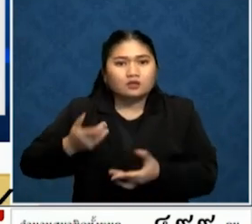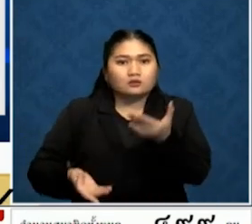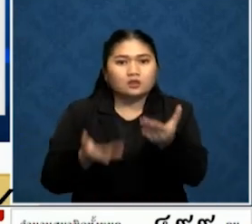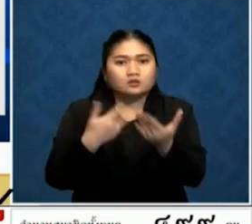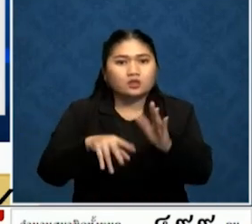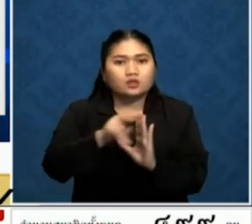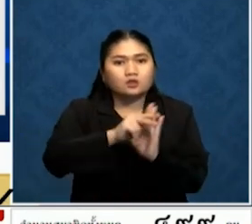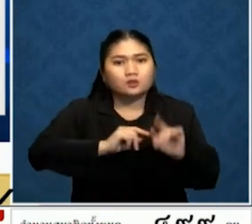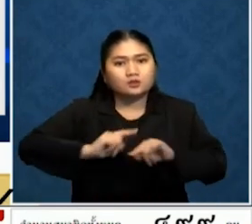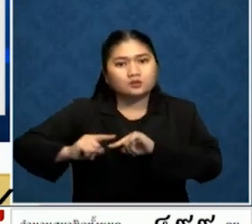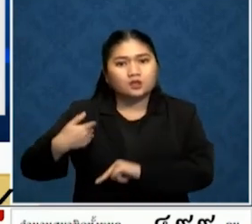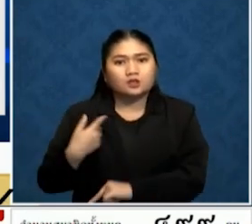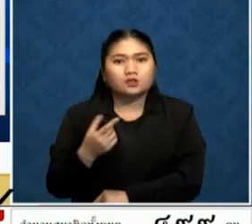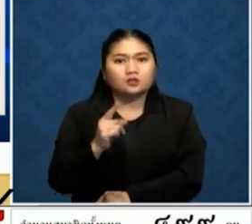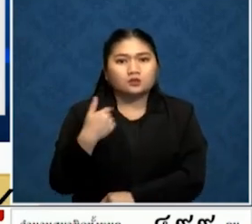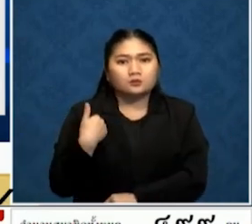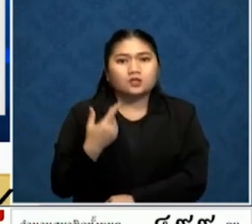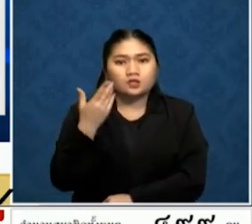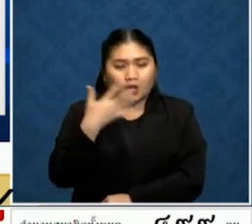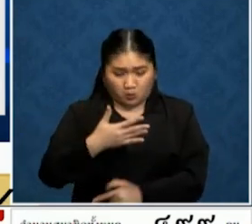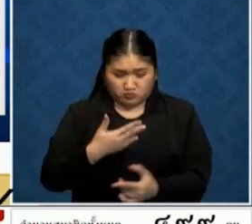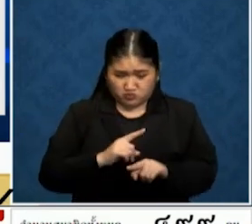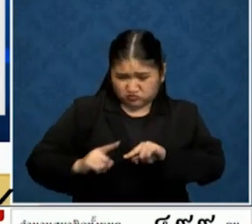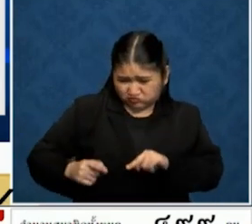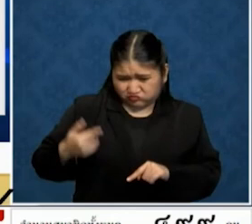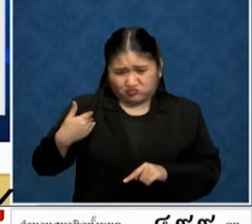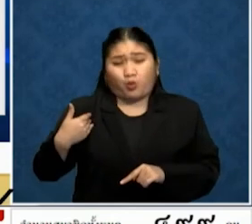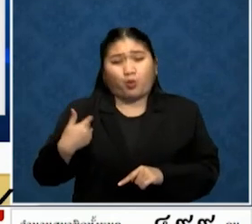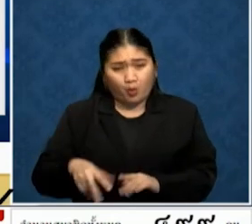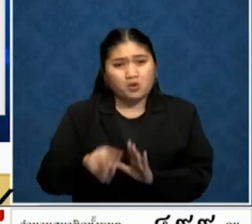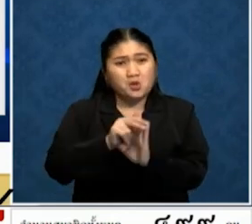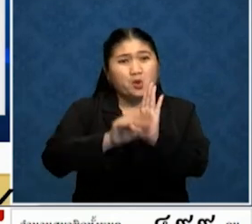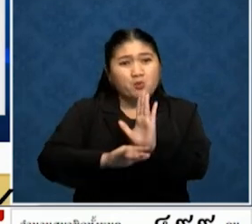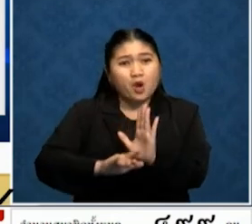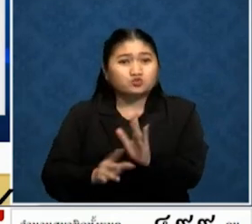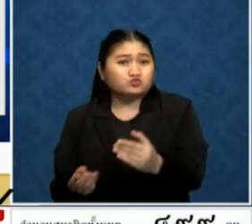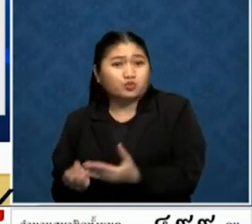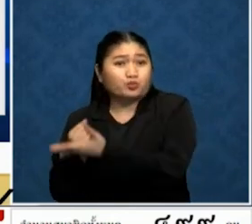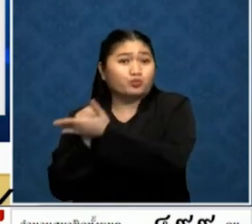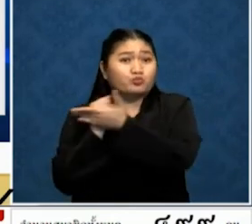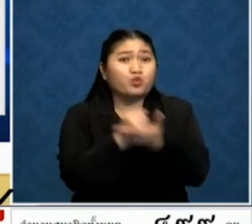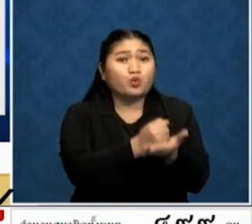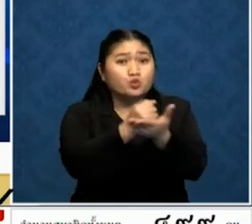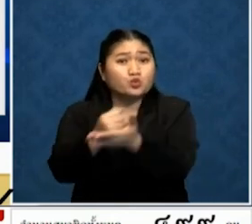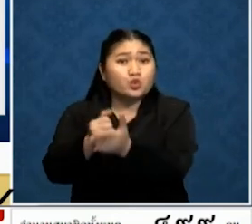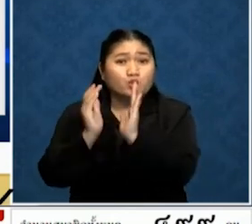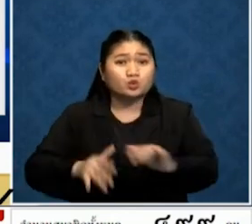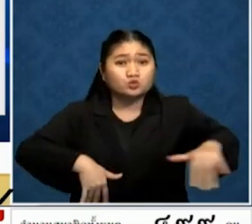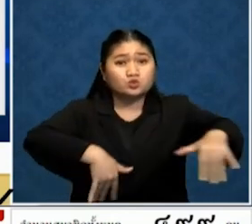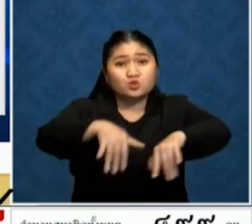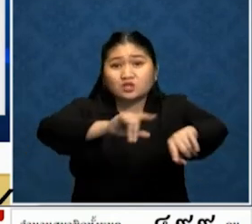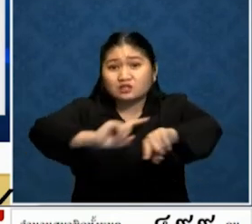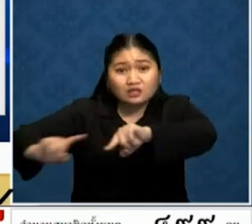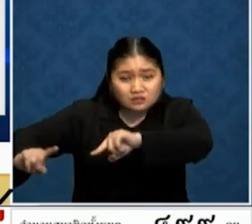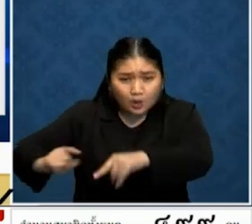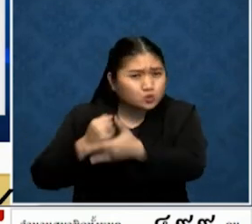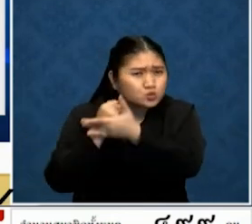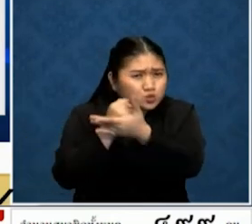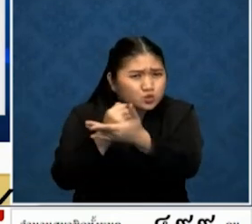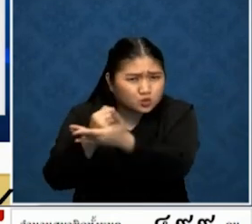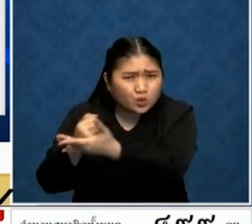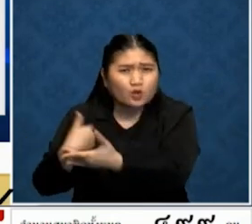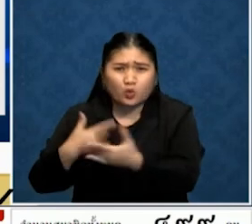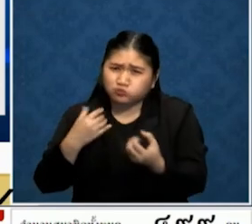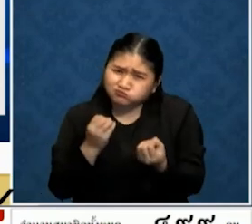บายต่างๆเหล่านี้นะคะก็ล้วนแล้วแต่เป็นนโยบายที่เข้าไปช่วยเหลือพ่อแม่พี่น้องประชาชนช่วยเหลือในเรื่อง